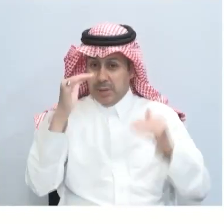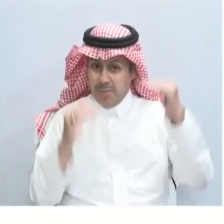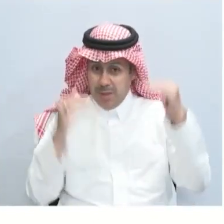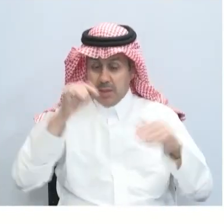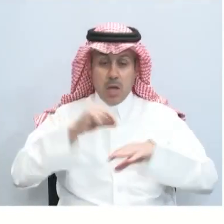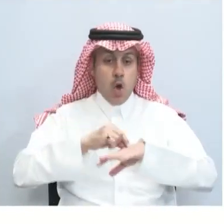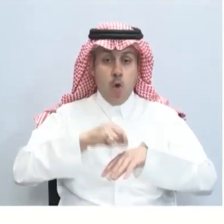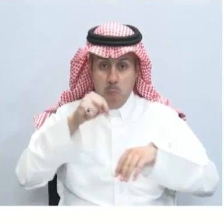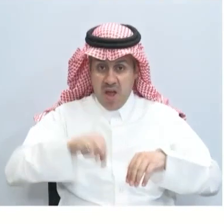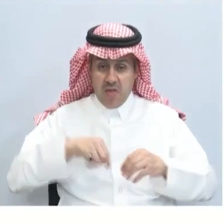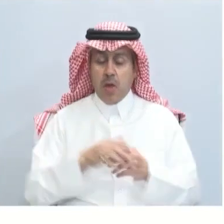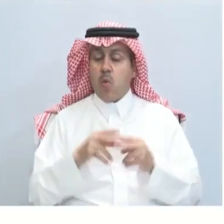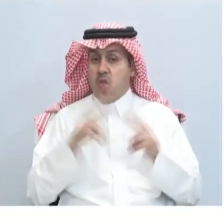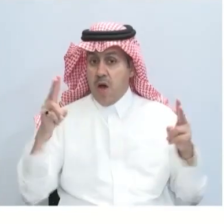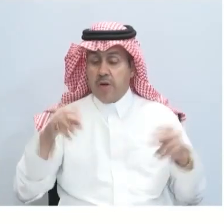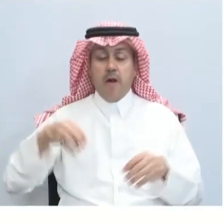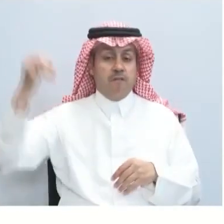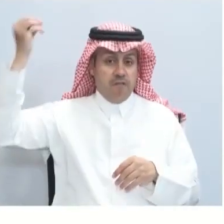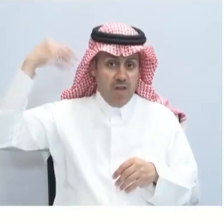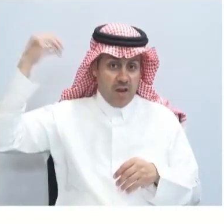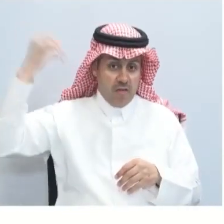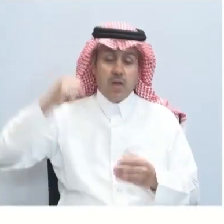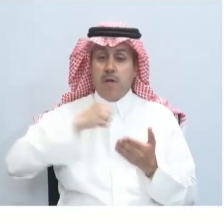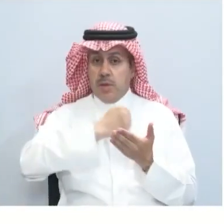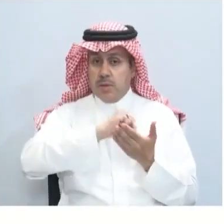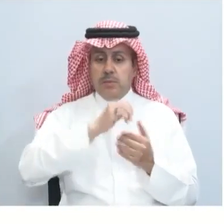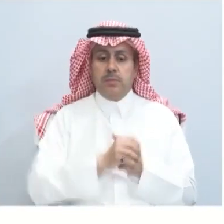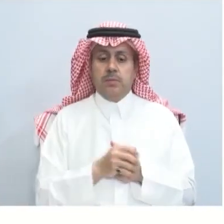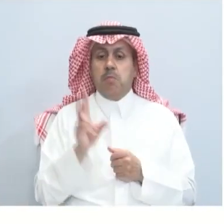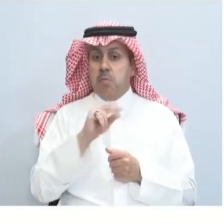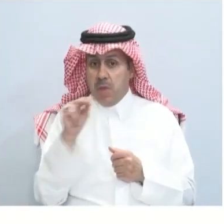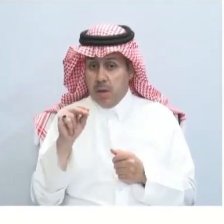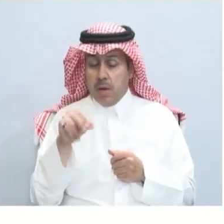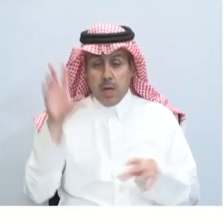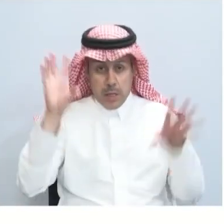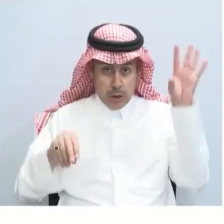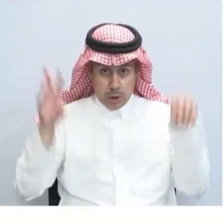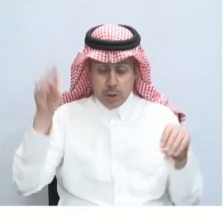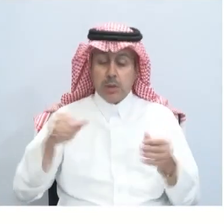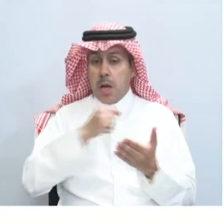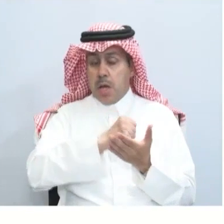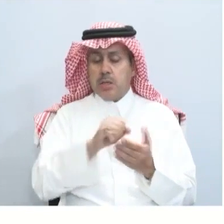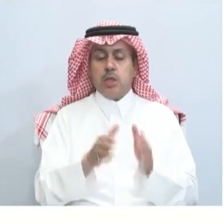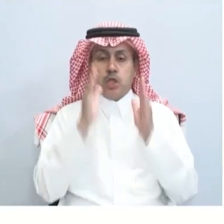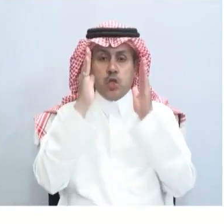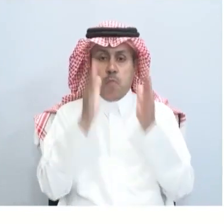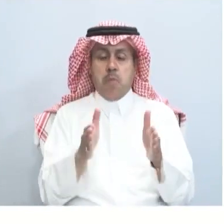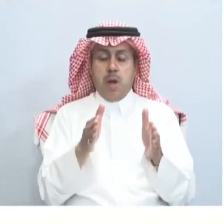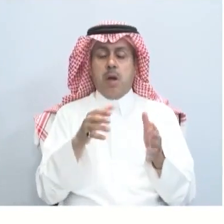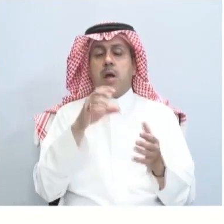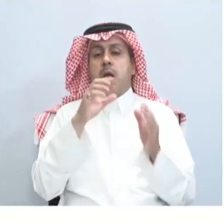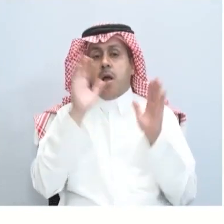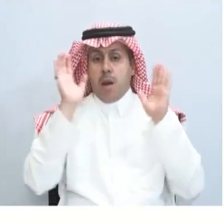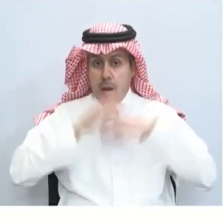الامم واظهار فضلها وذلك بالنسخ ومثال قصه نسخ استقبال القبله حيث كانت القبله في باد